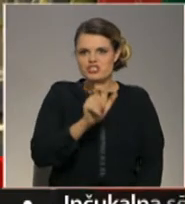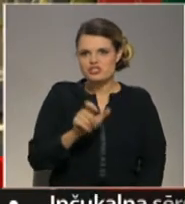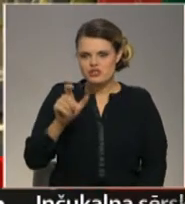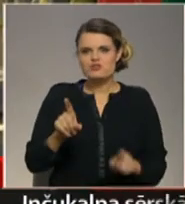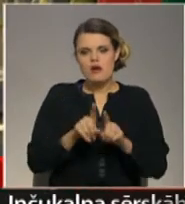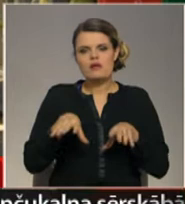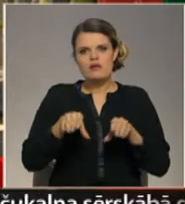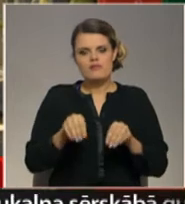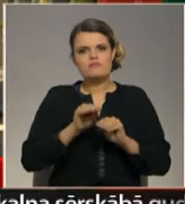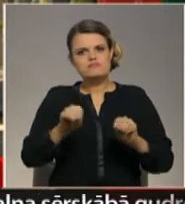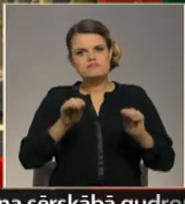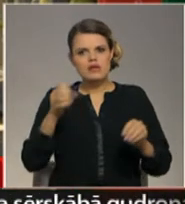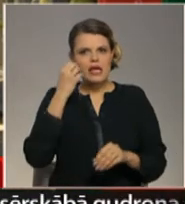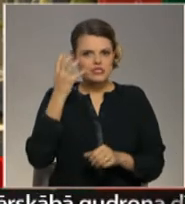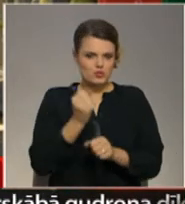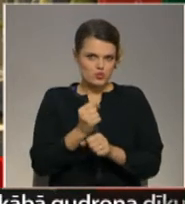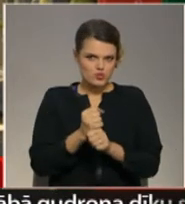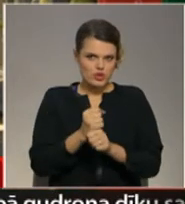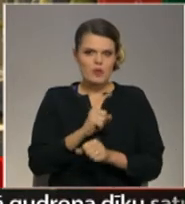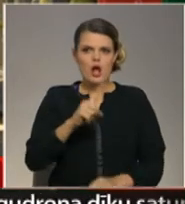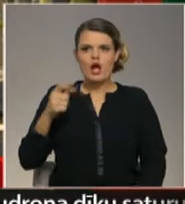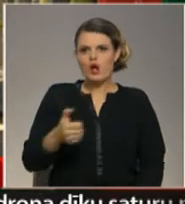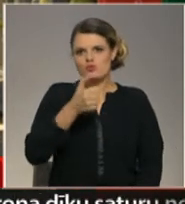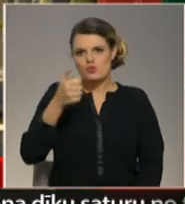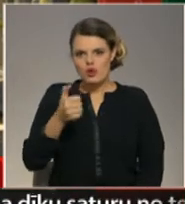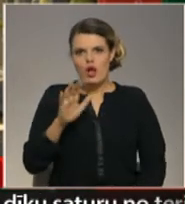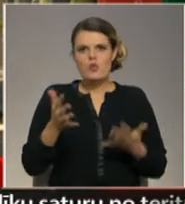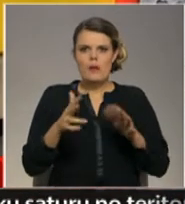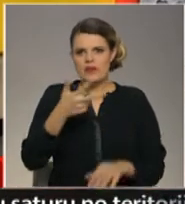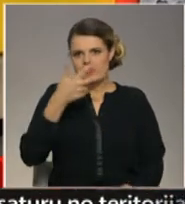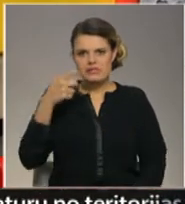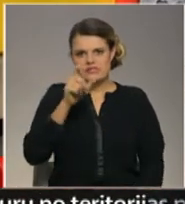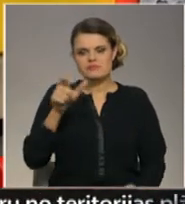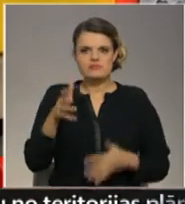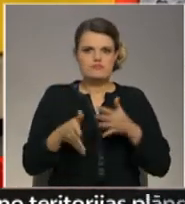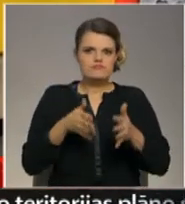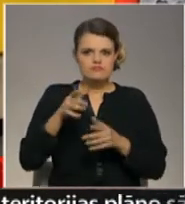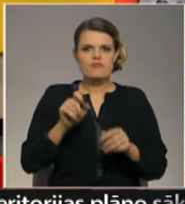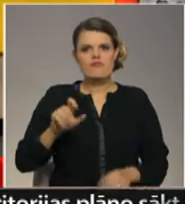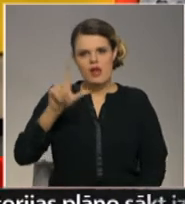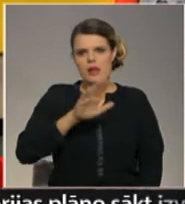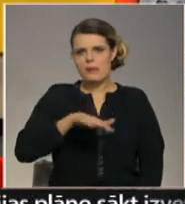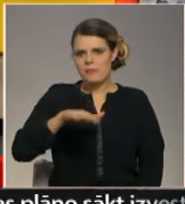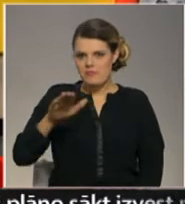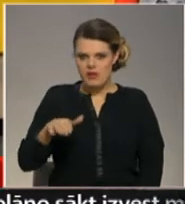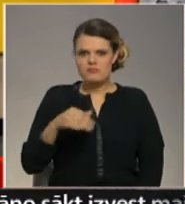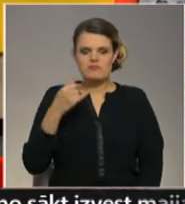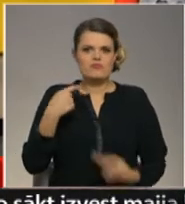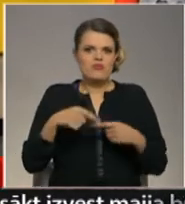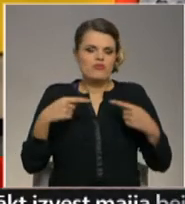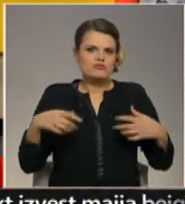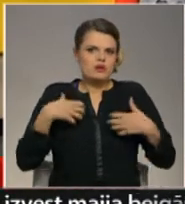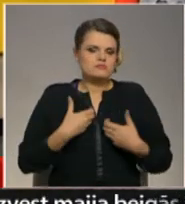veicot izglītojošu un preventīvo darbu. Ik gadu tur nonāk vidēji 300 cilvēku, lielākoties bērni. Viņu skaudrie dzīves stāsti